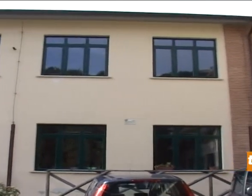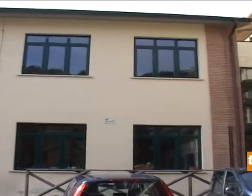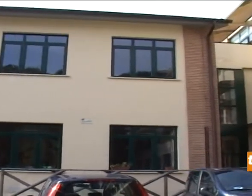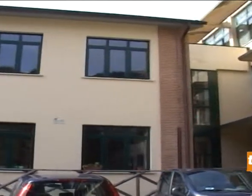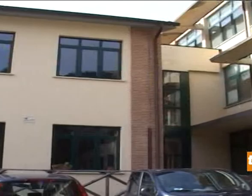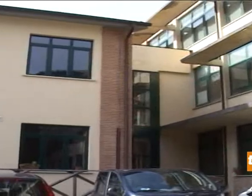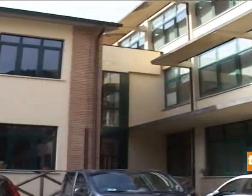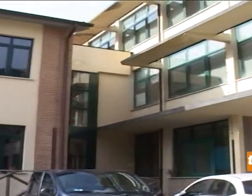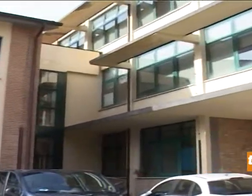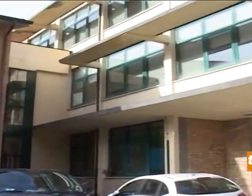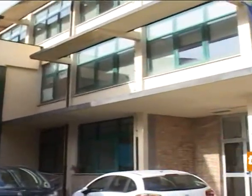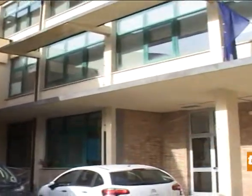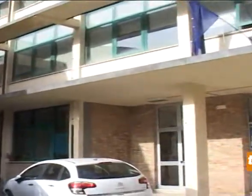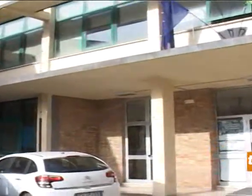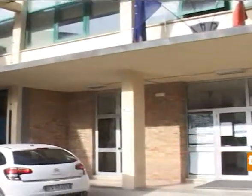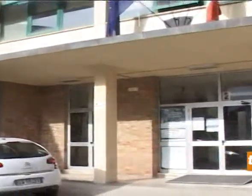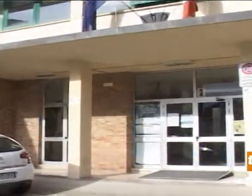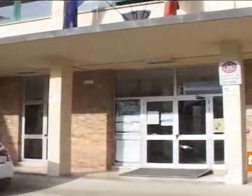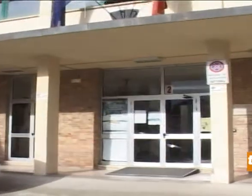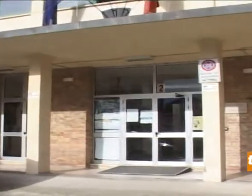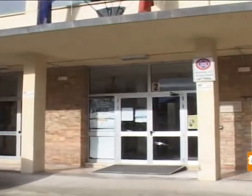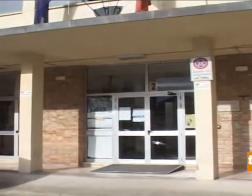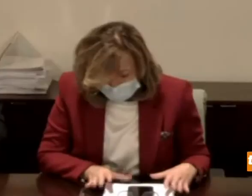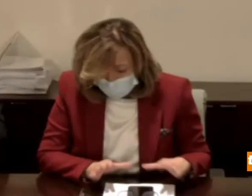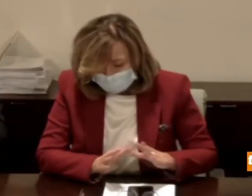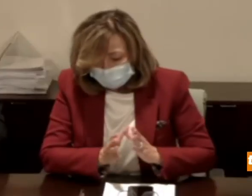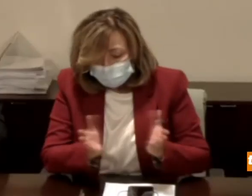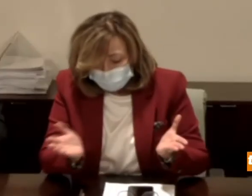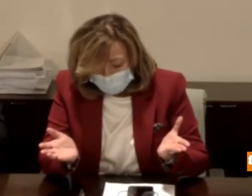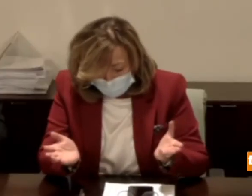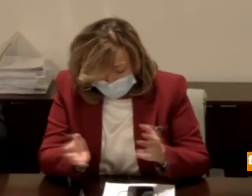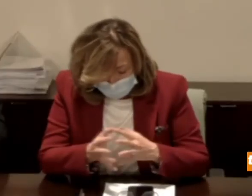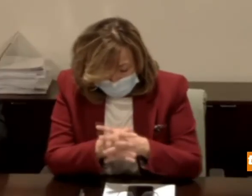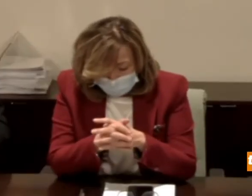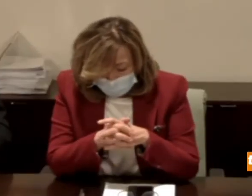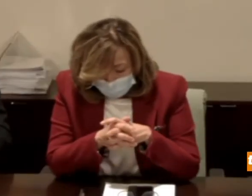garantendo comunque il collegamento online con gli alunni della classe che sono in didattica digitale integrata.